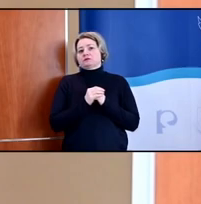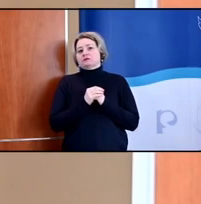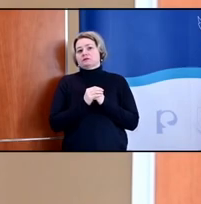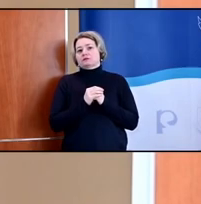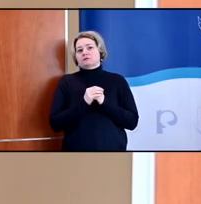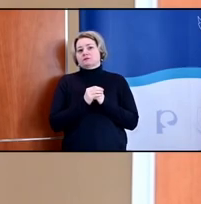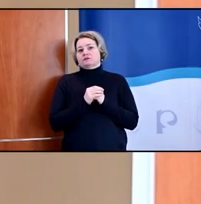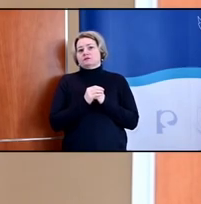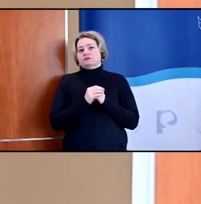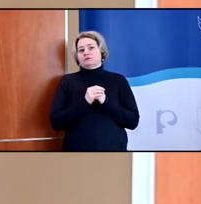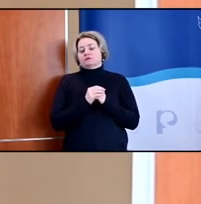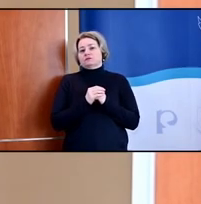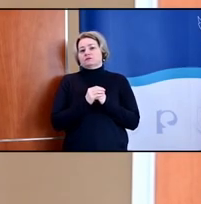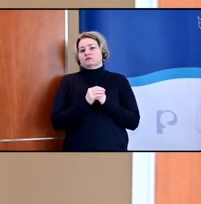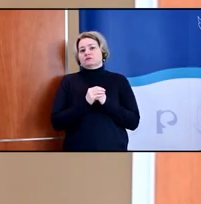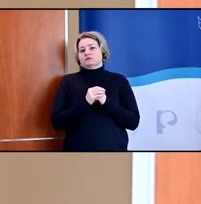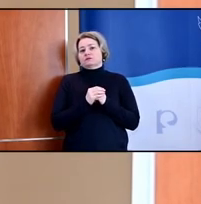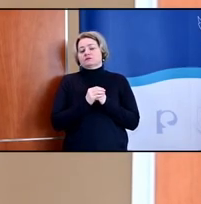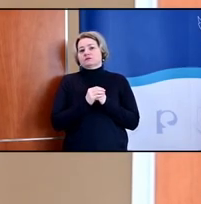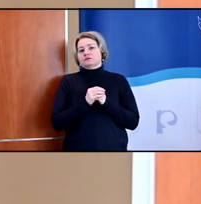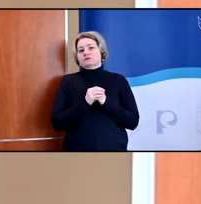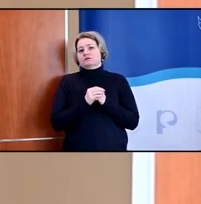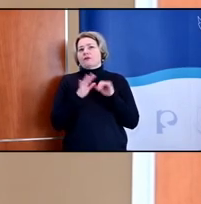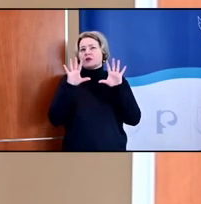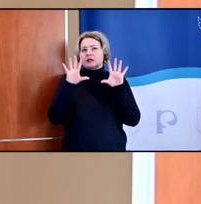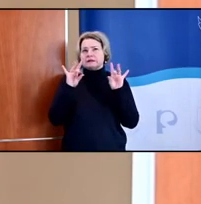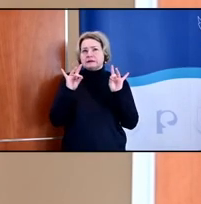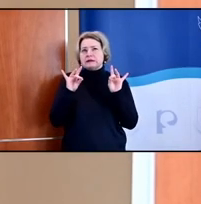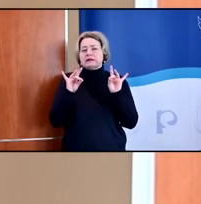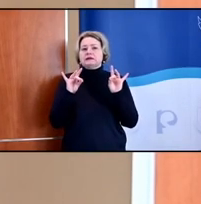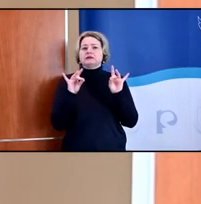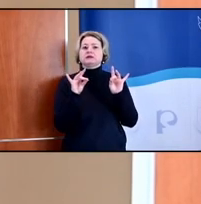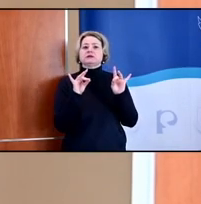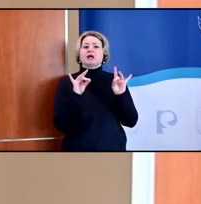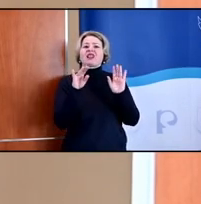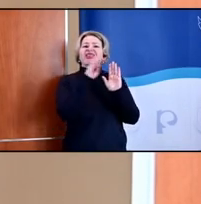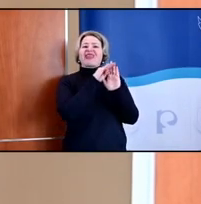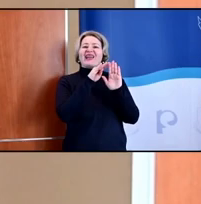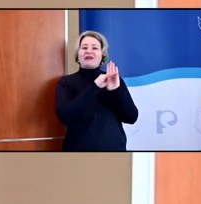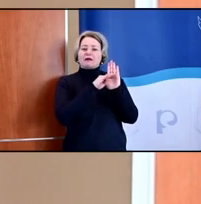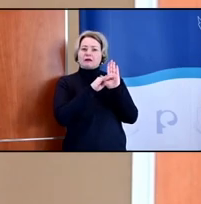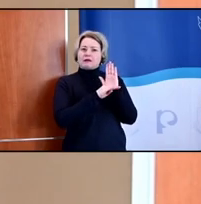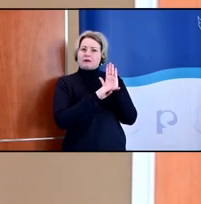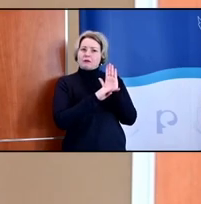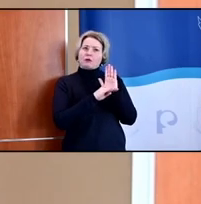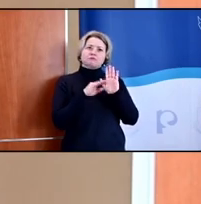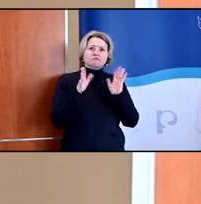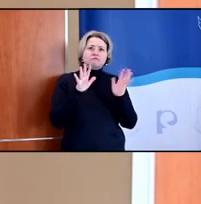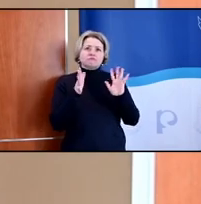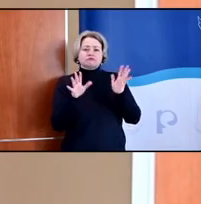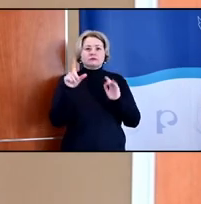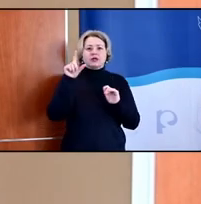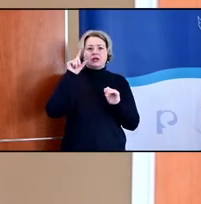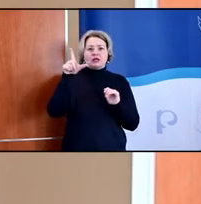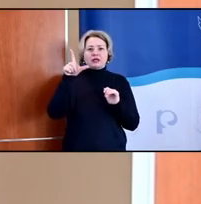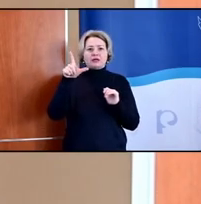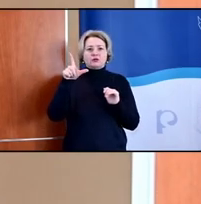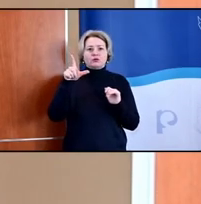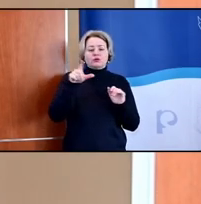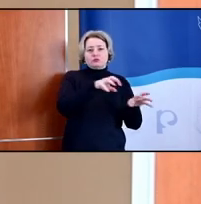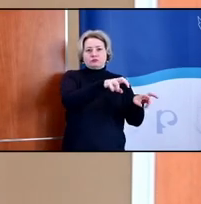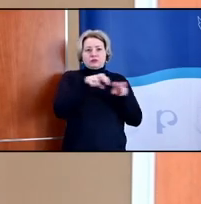fejlődni szóval nagyon tehát hogy a 10 témából kettő volt olyan ami mondjuk ide ebbe az előadásba